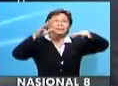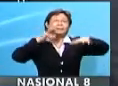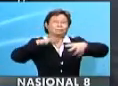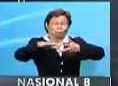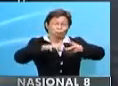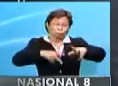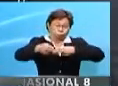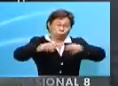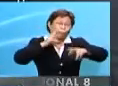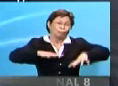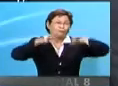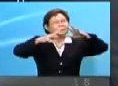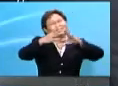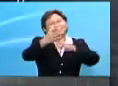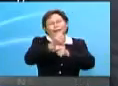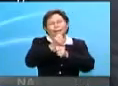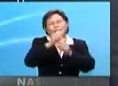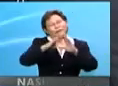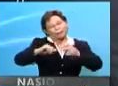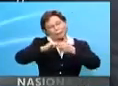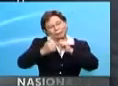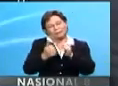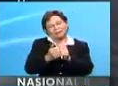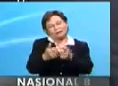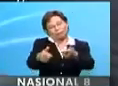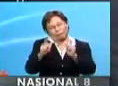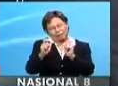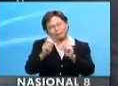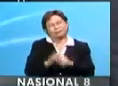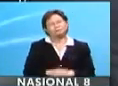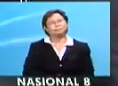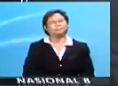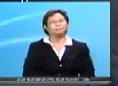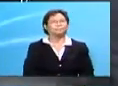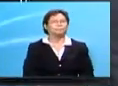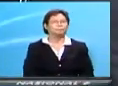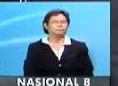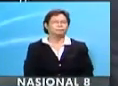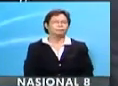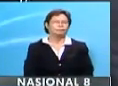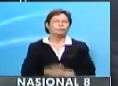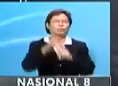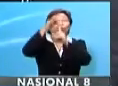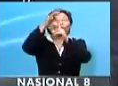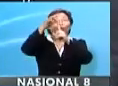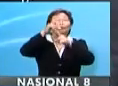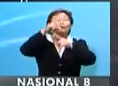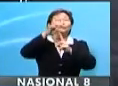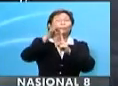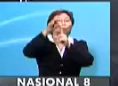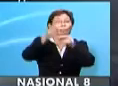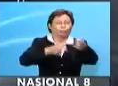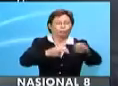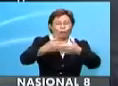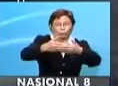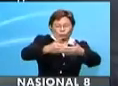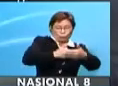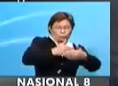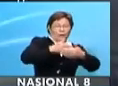agarengurusan selesaikan dengan secepat mungkin terutamanya di dalam pengurusan pascar